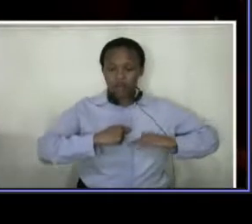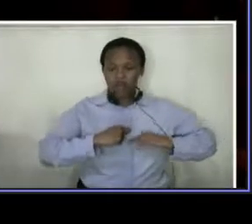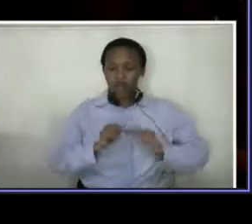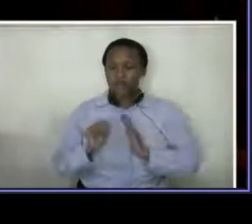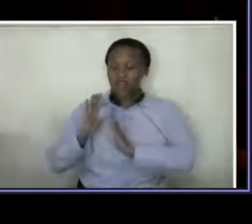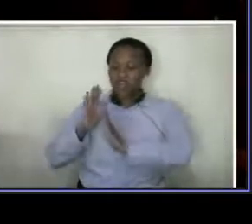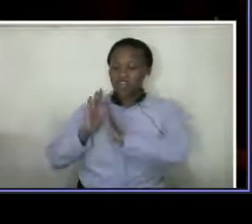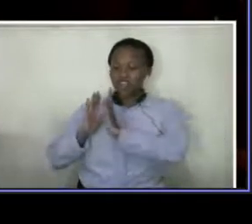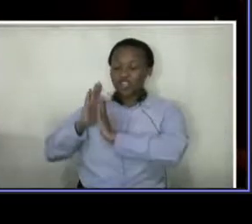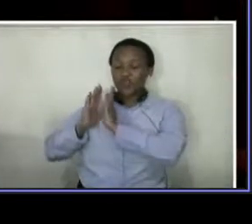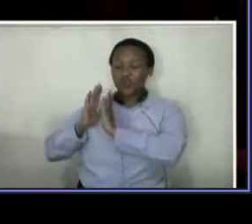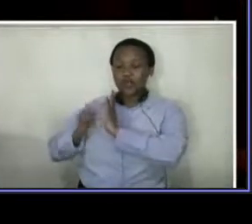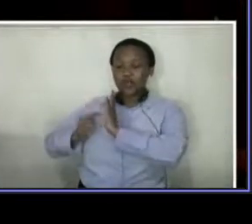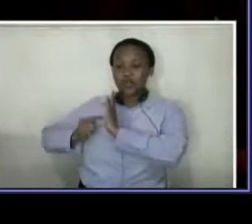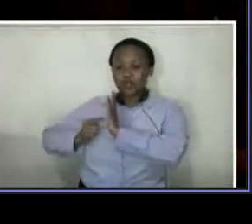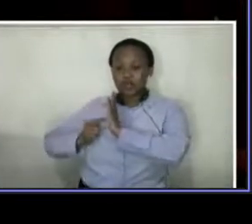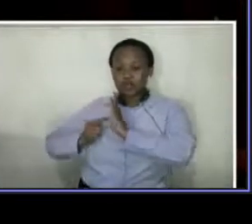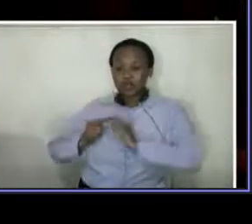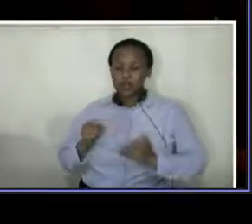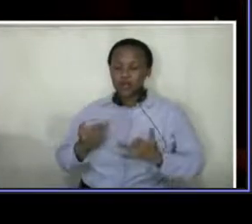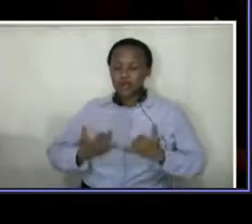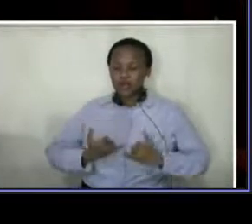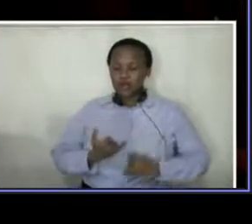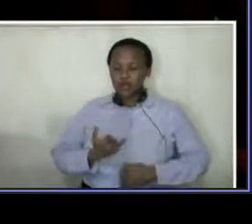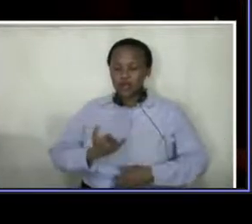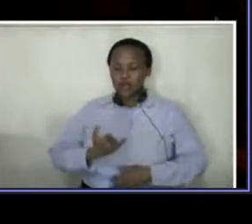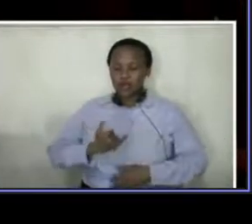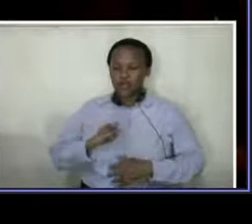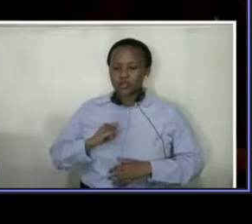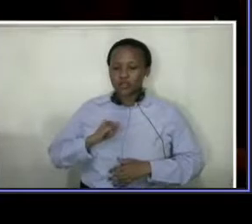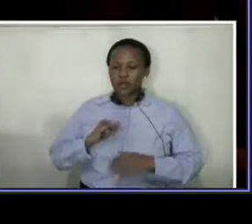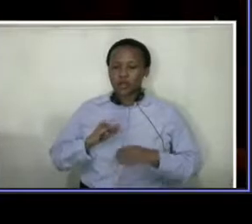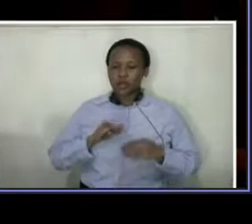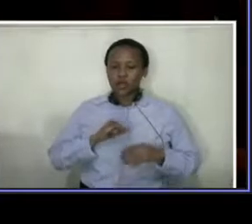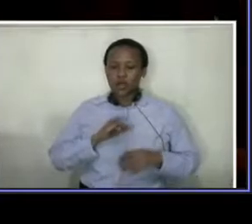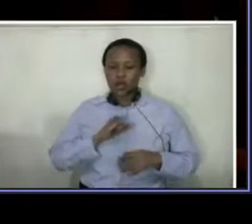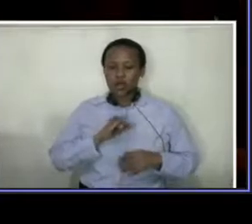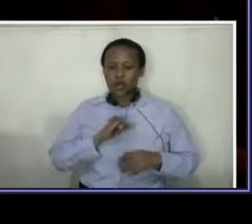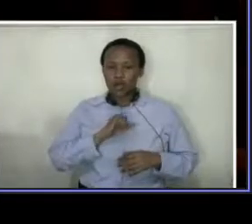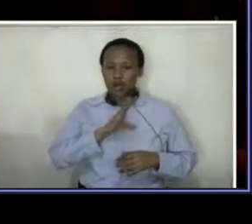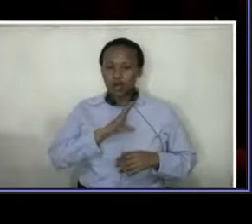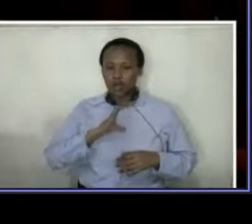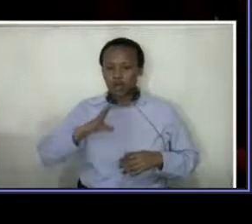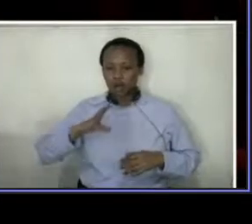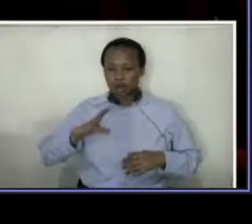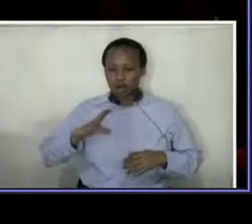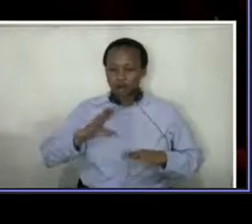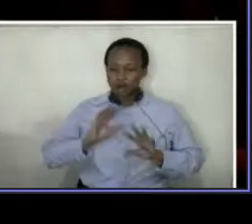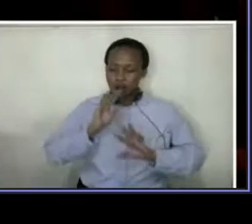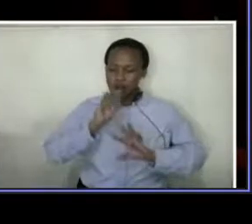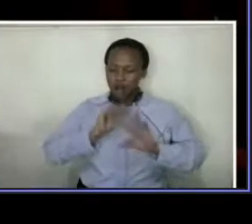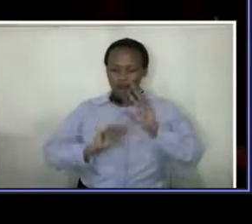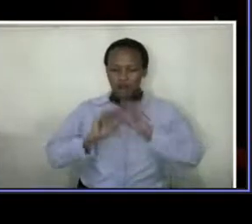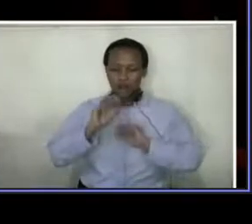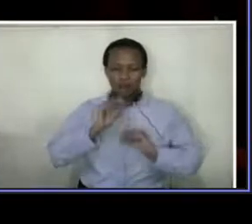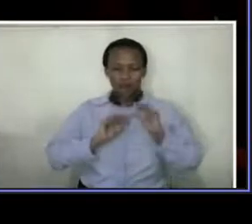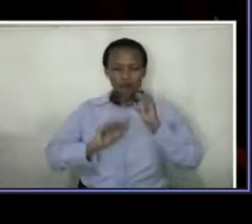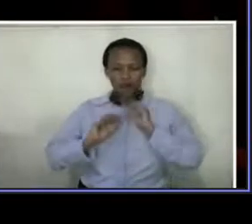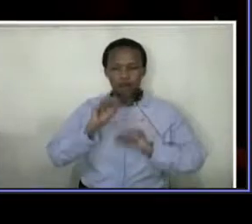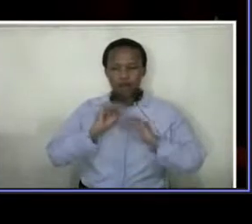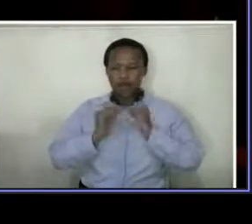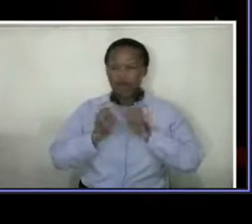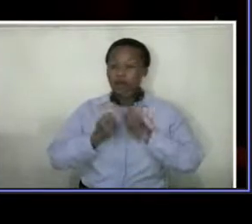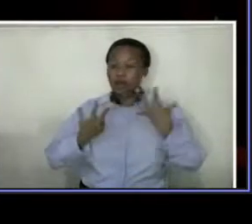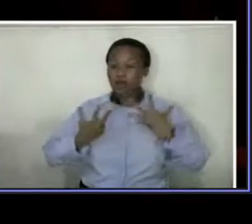coshe likhulu kumava kowesifazane uzanele kamagwaza Msibi ekuphathweni komasipala.